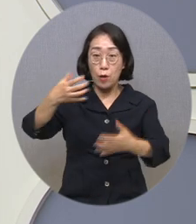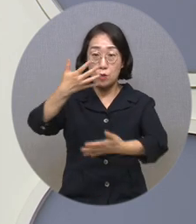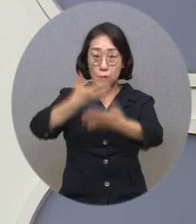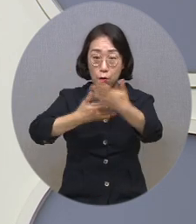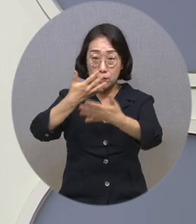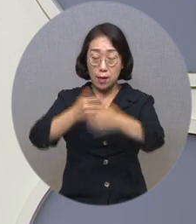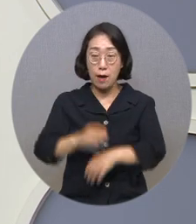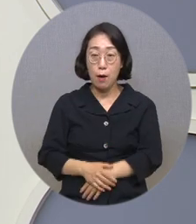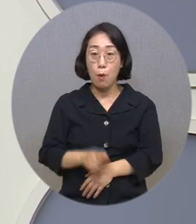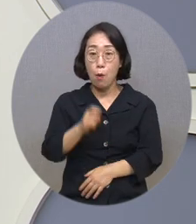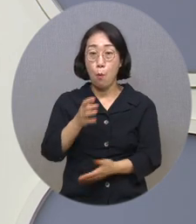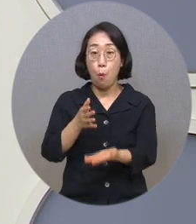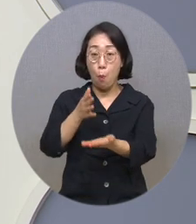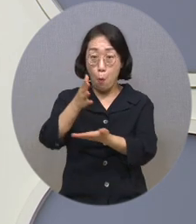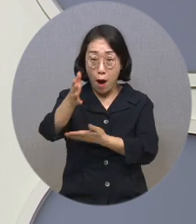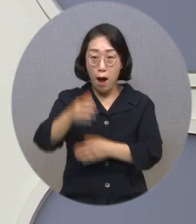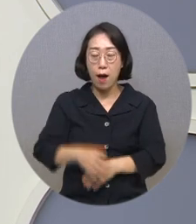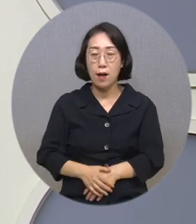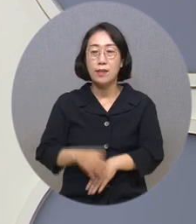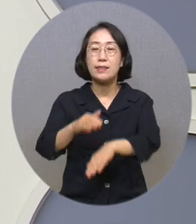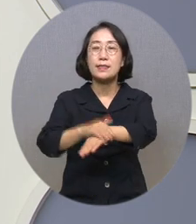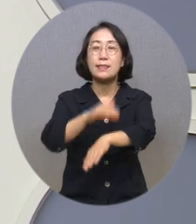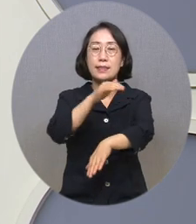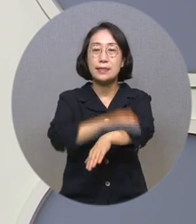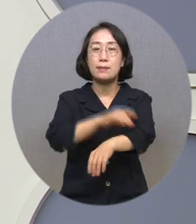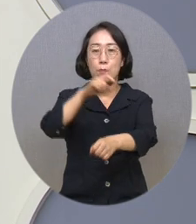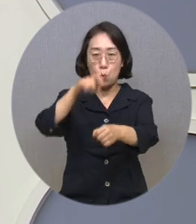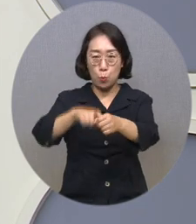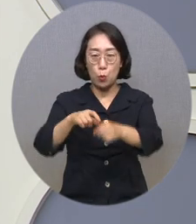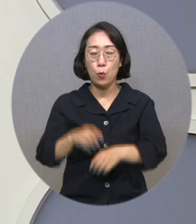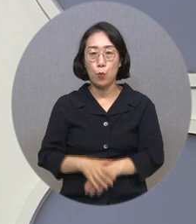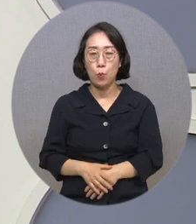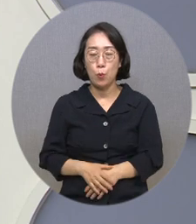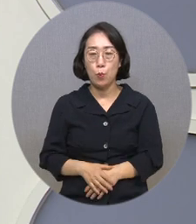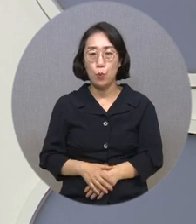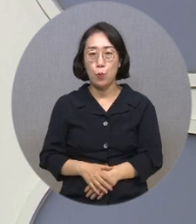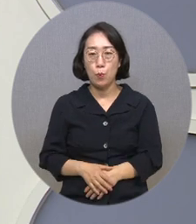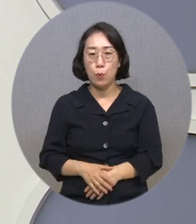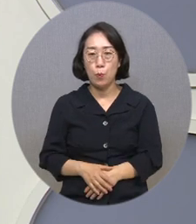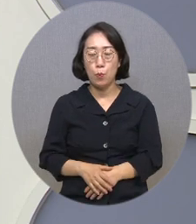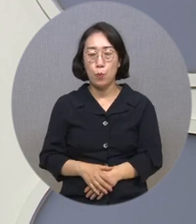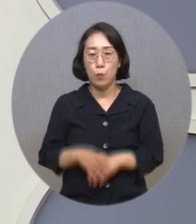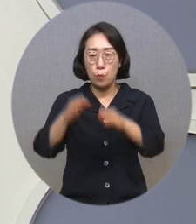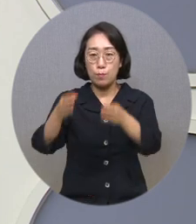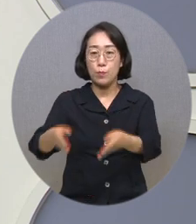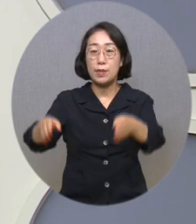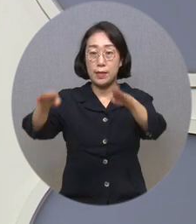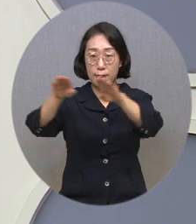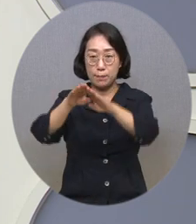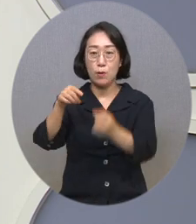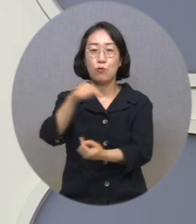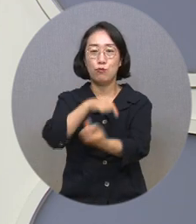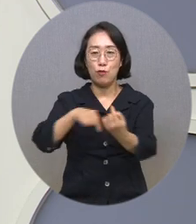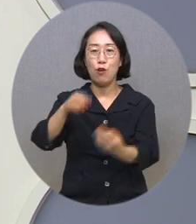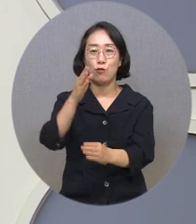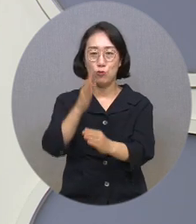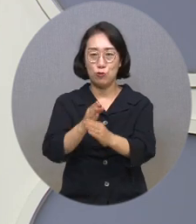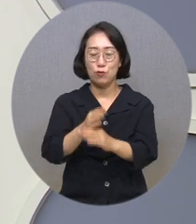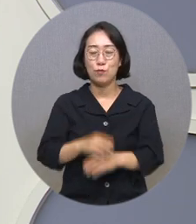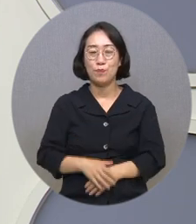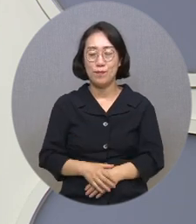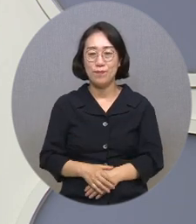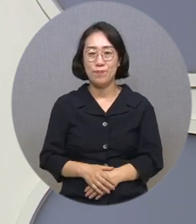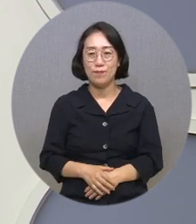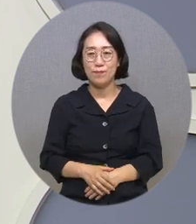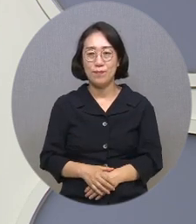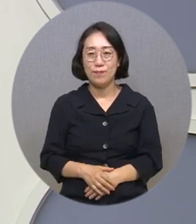수도권에서 할 수 있는 이제 약간의 실습 또 뭐 이런 정도로 해서 저희가 이제 이렇게 운영을 하고 있습니다.